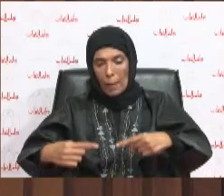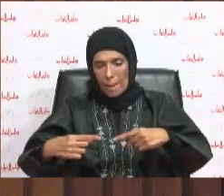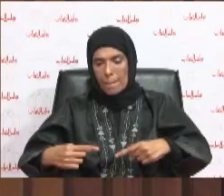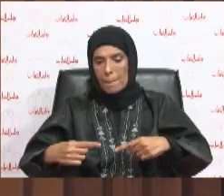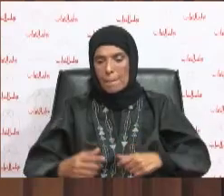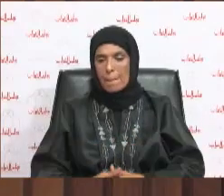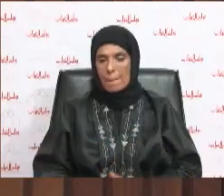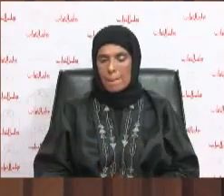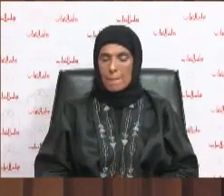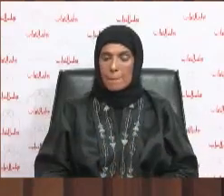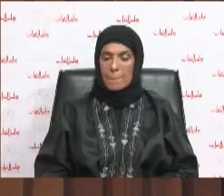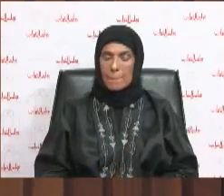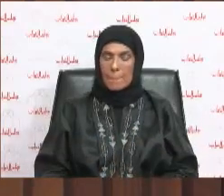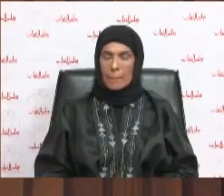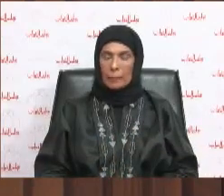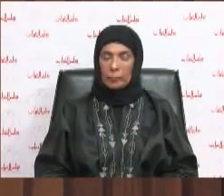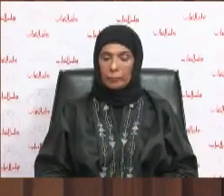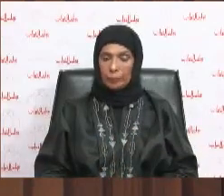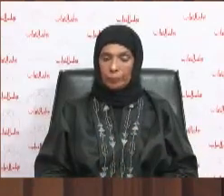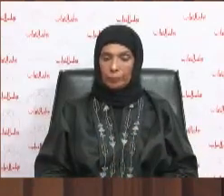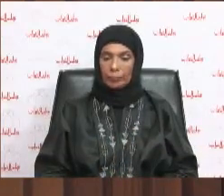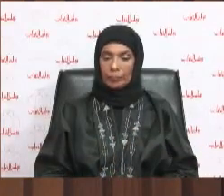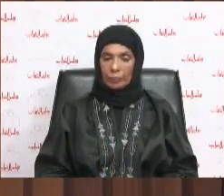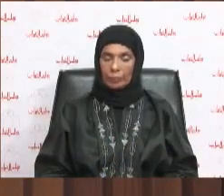للحالات لحالات الطوارئ.